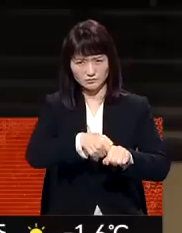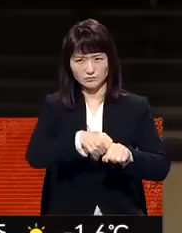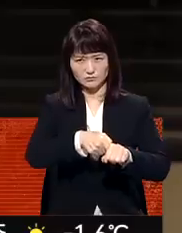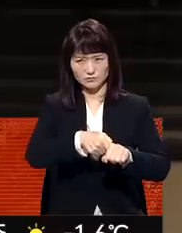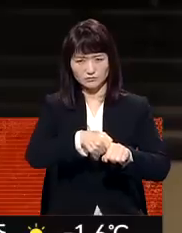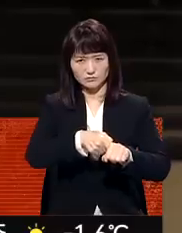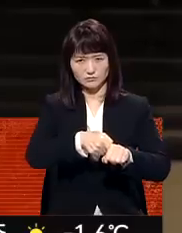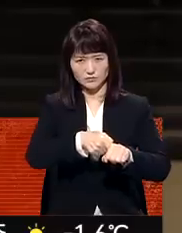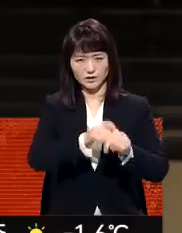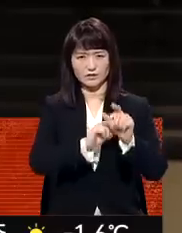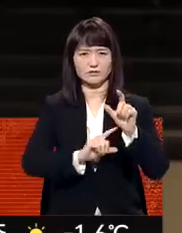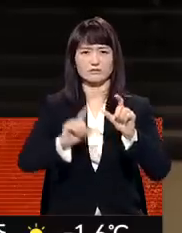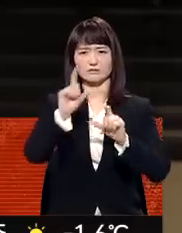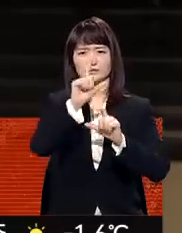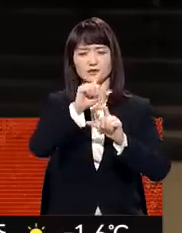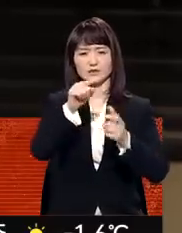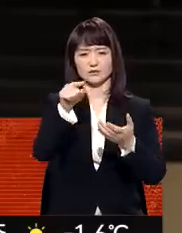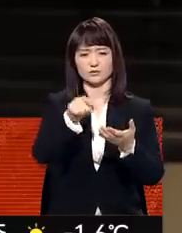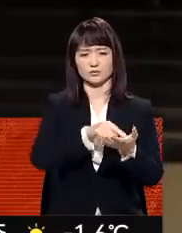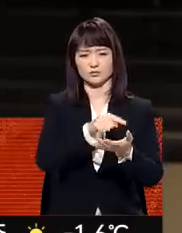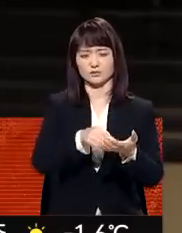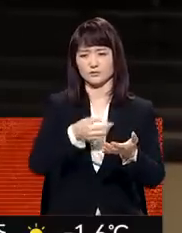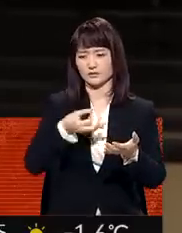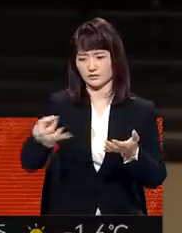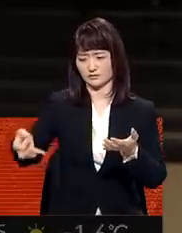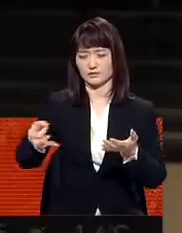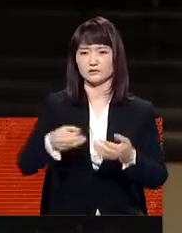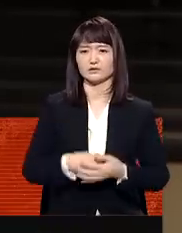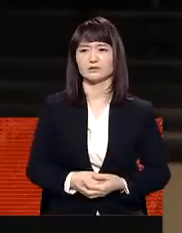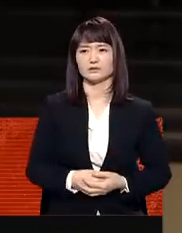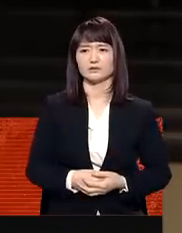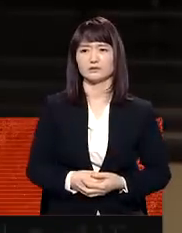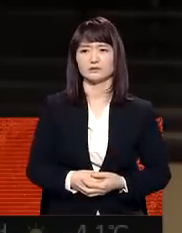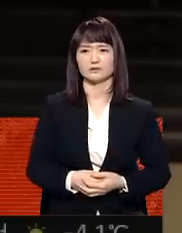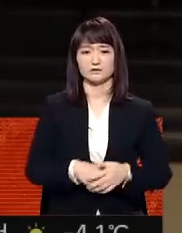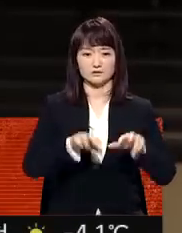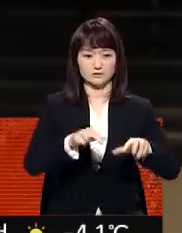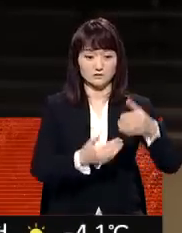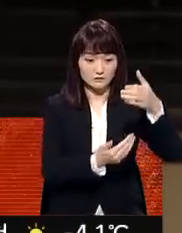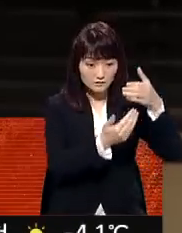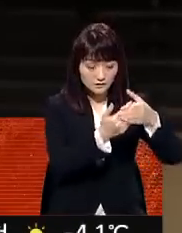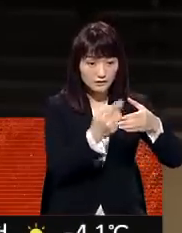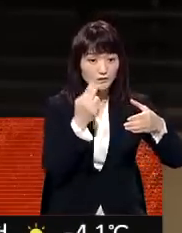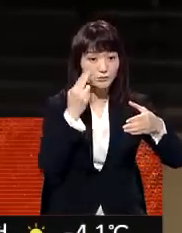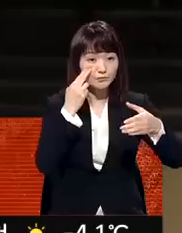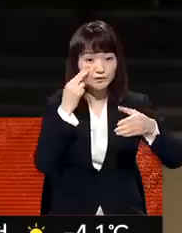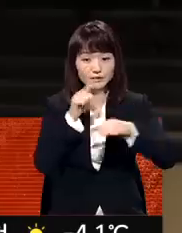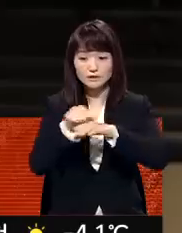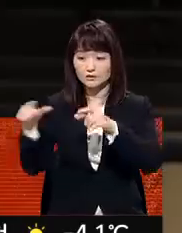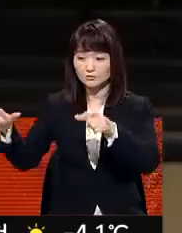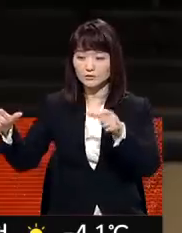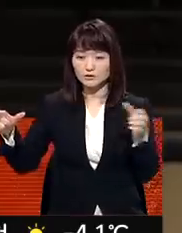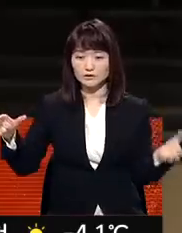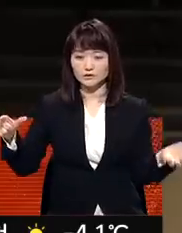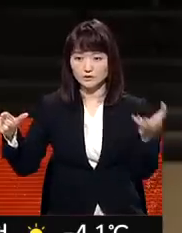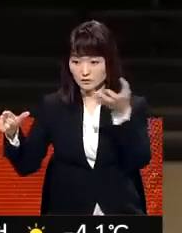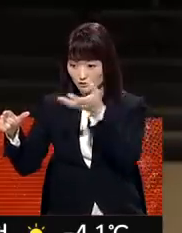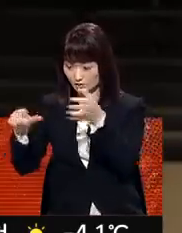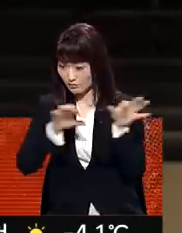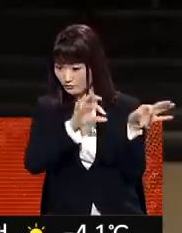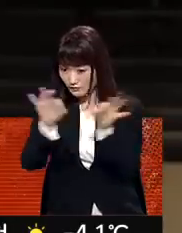손해배상이 주어집니다 만약 우리나라의 지금이 사건이 미국의 일부 주에서 적용된다면 빈털터리로